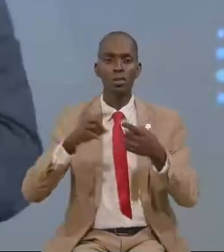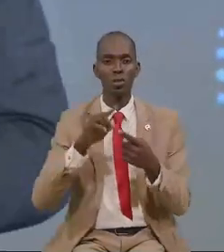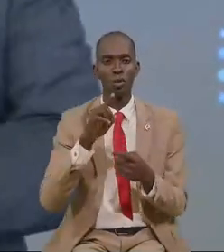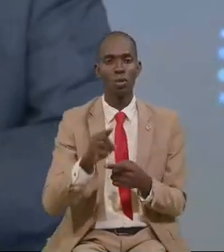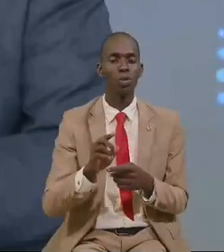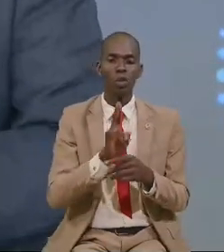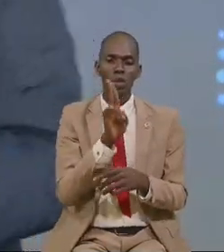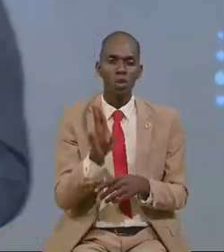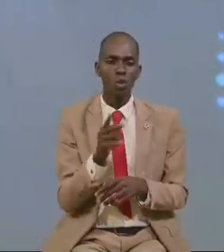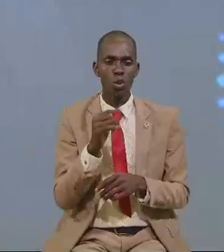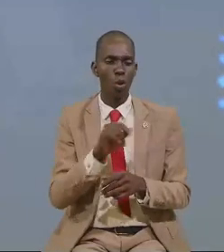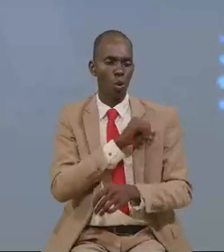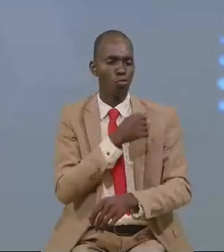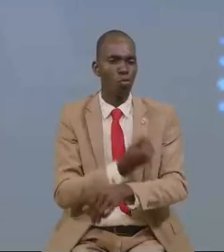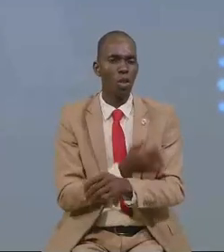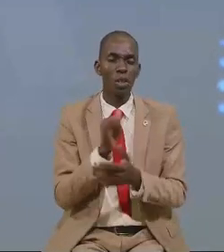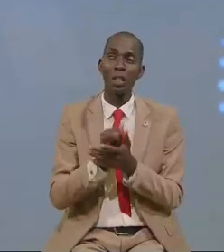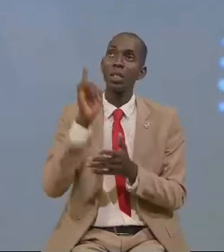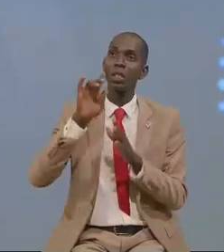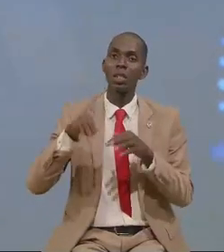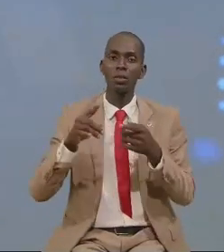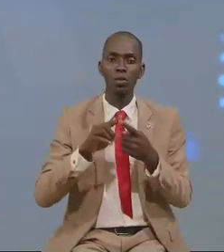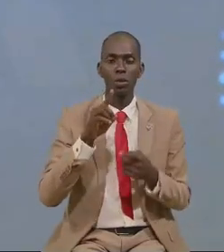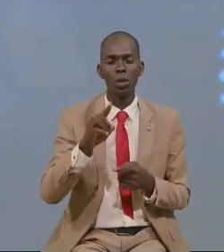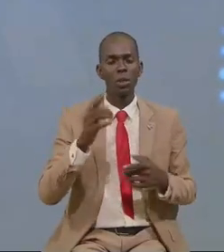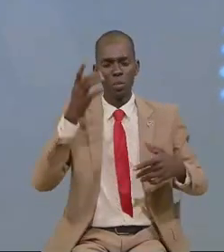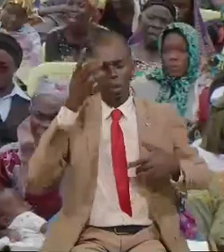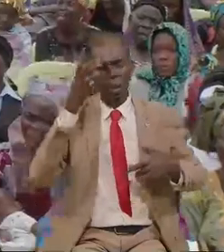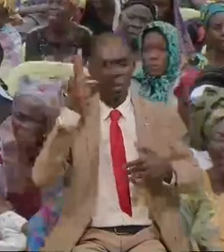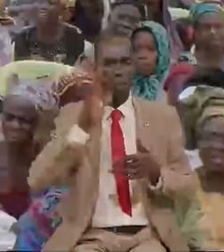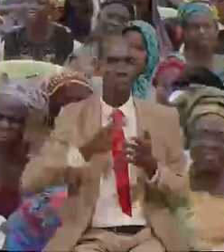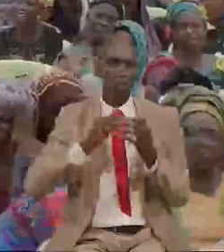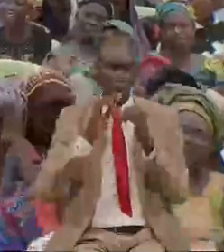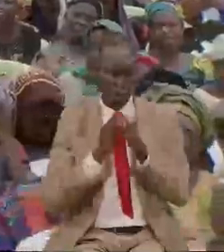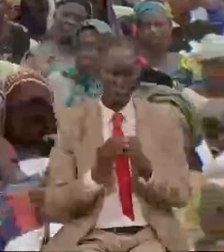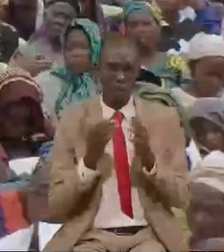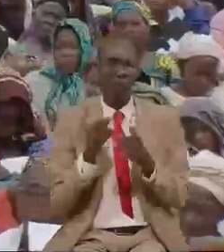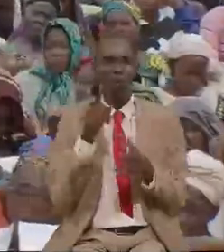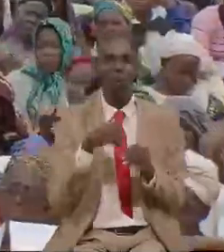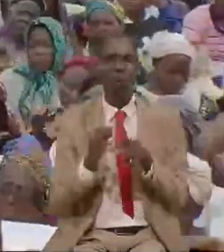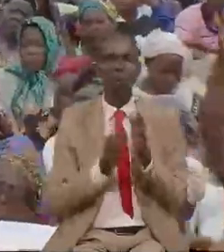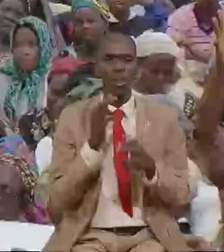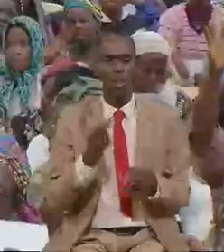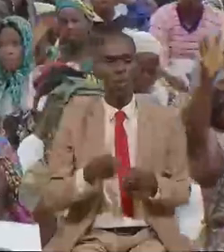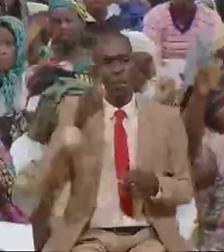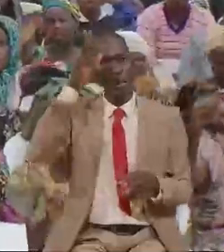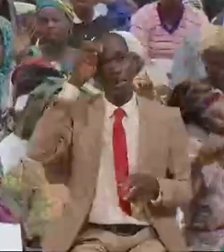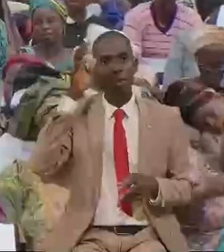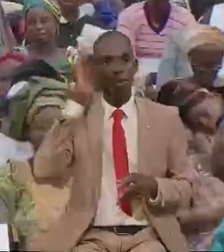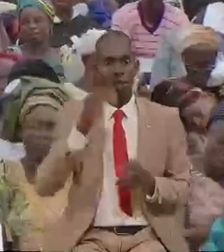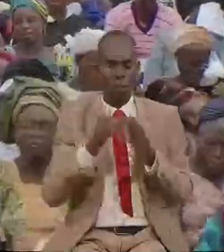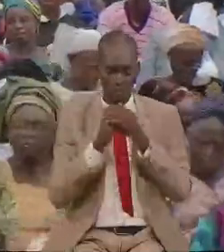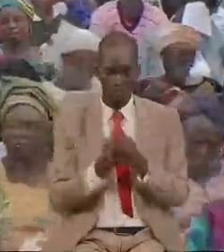t'a donnée. La maladie va fléchir devant toi. Les démons vont fléchir devant toi. Toutes